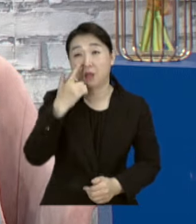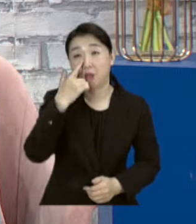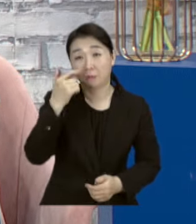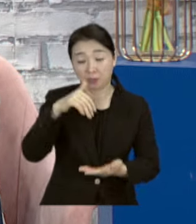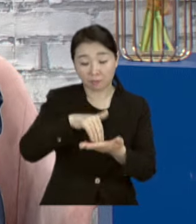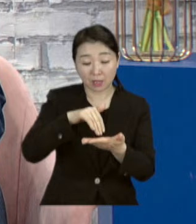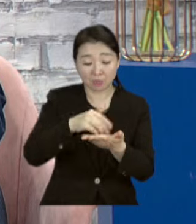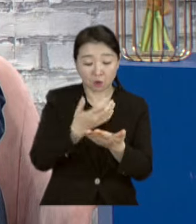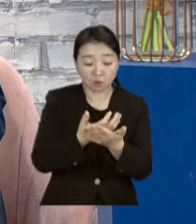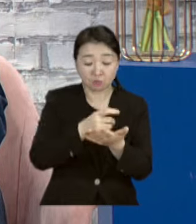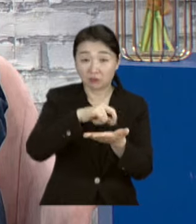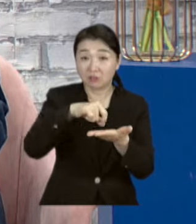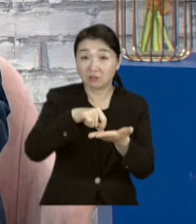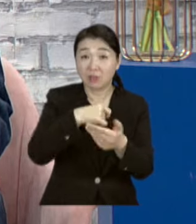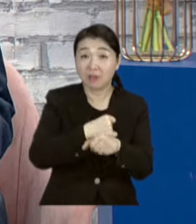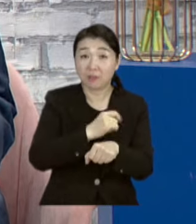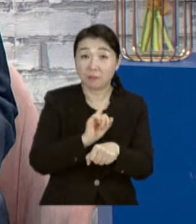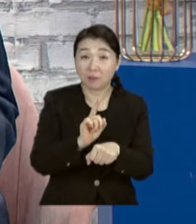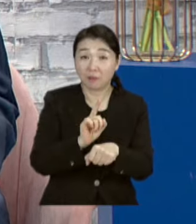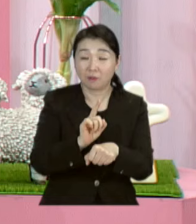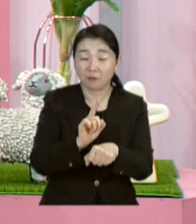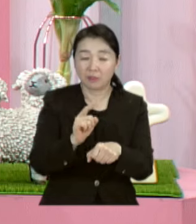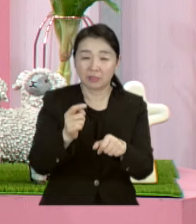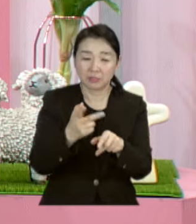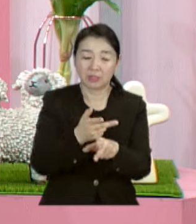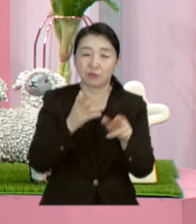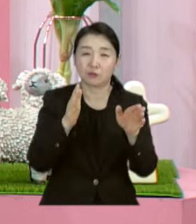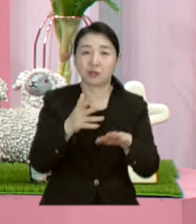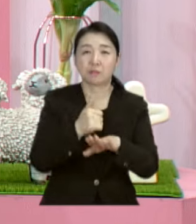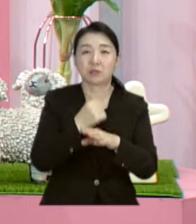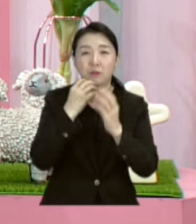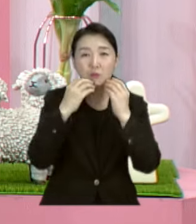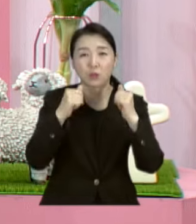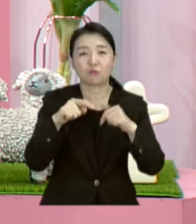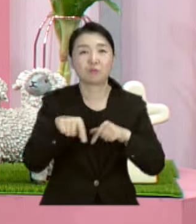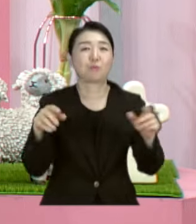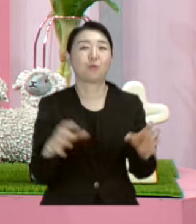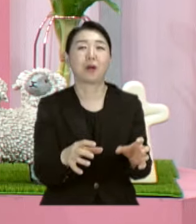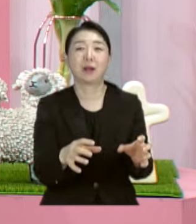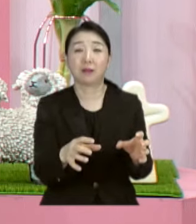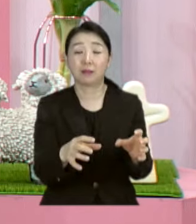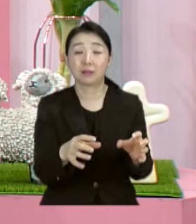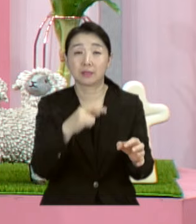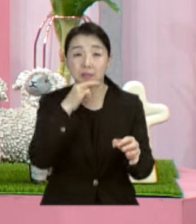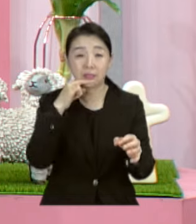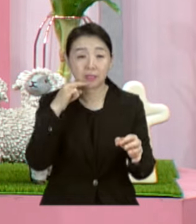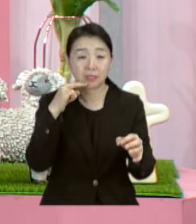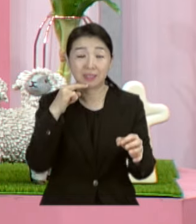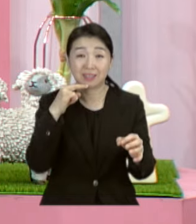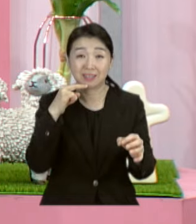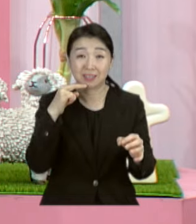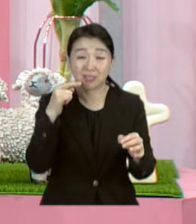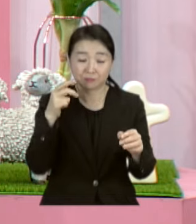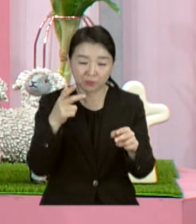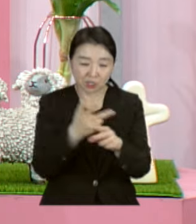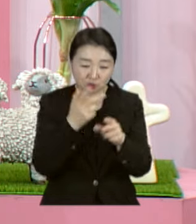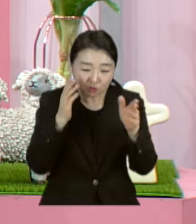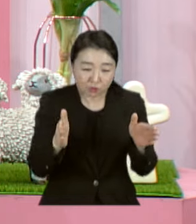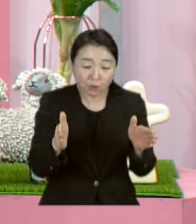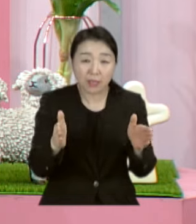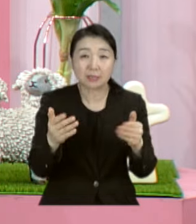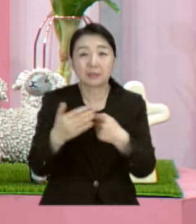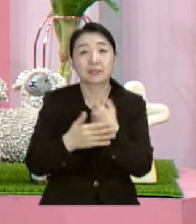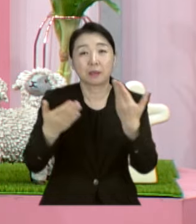쓰게 했다는 건 무슨 얘기예요? 일주일 마지막 토요일에 네. 저희들 모아놓고 일주일 동안 받은 은혜가